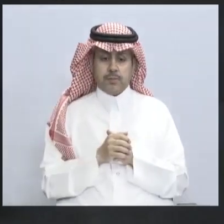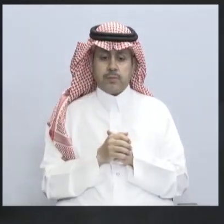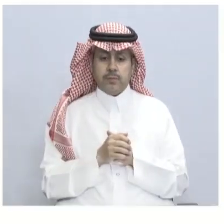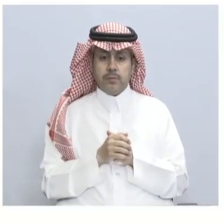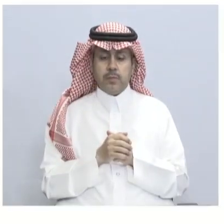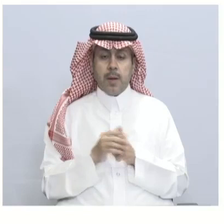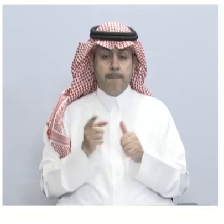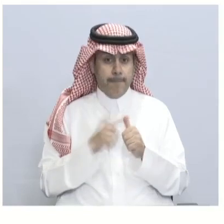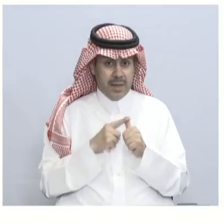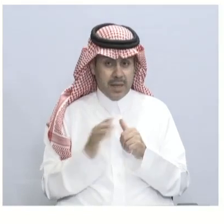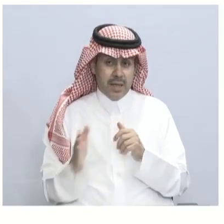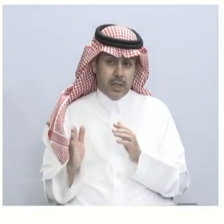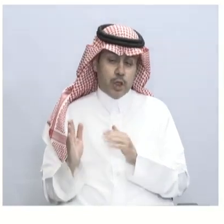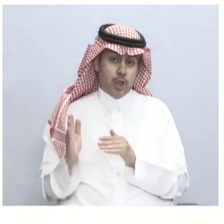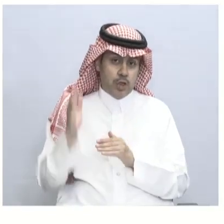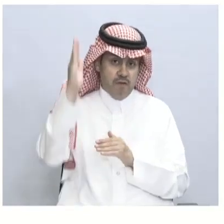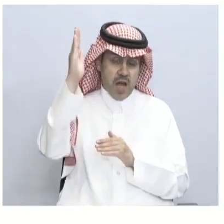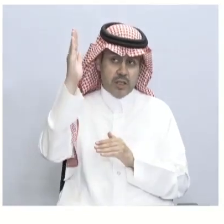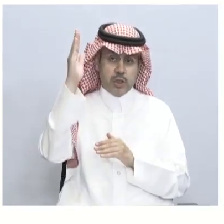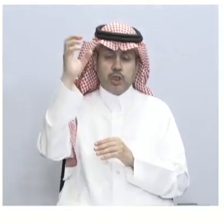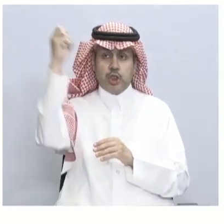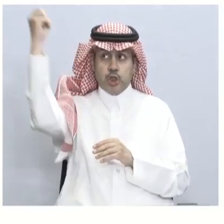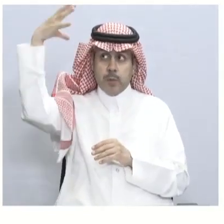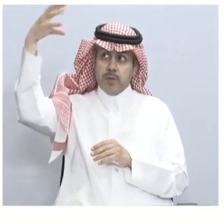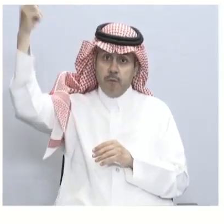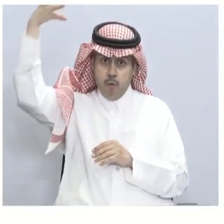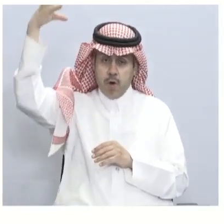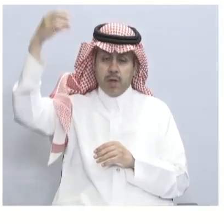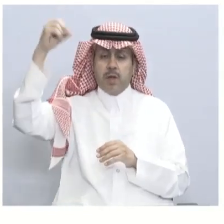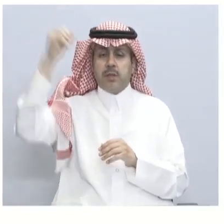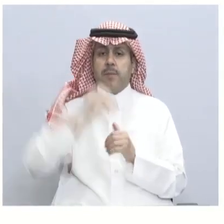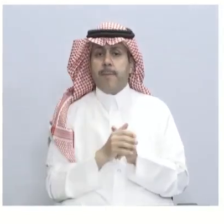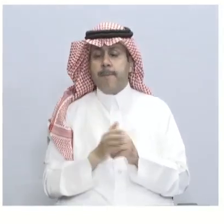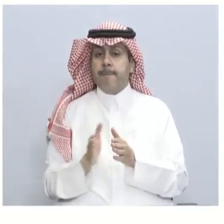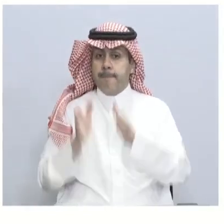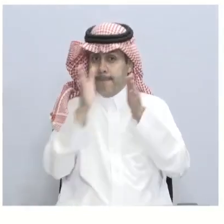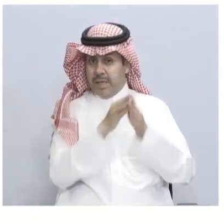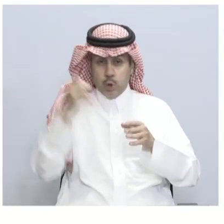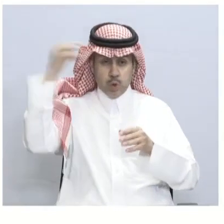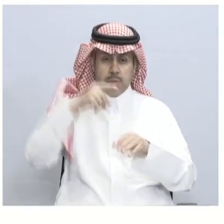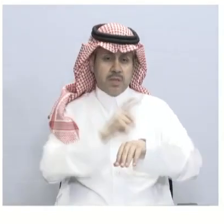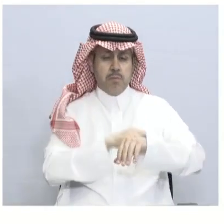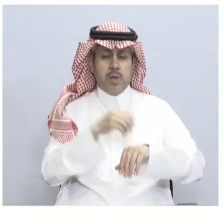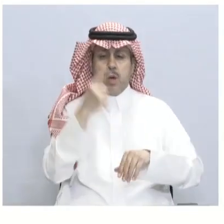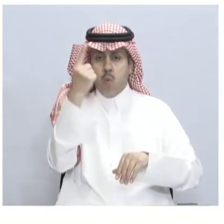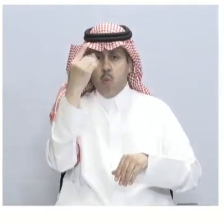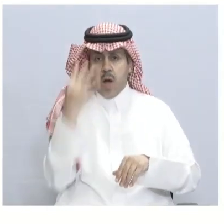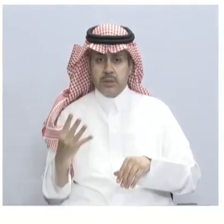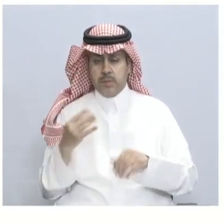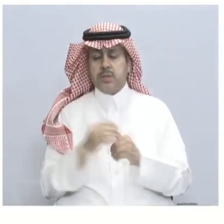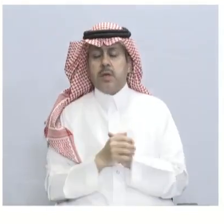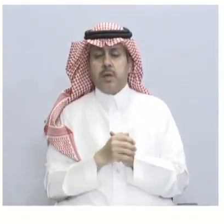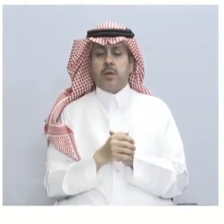ارتفاع الشمس قدرا رمح اي بعد طلوع الشمس بربع ساعه تقريبا وينتهي وقتها